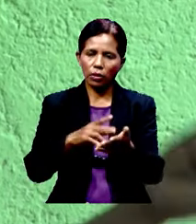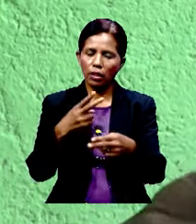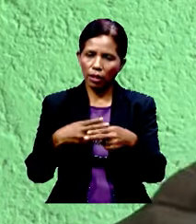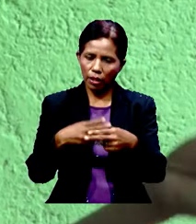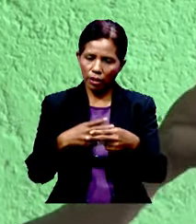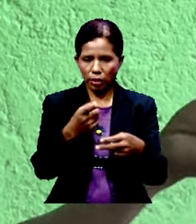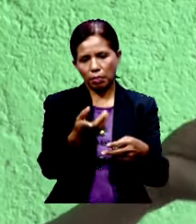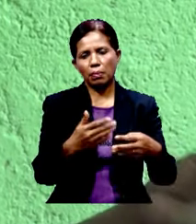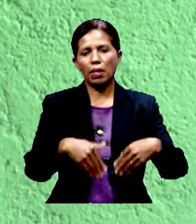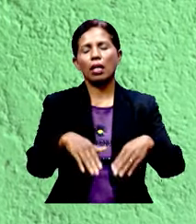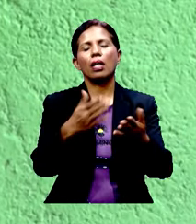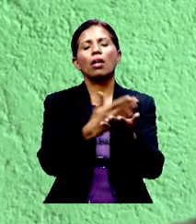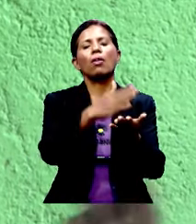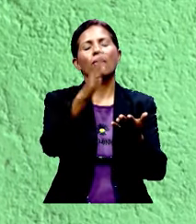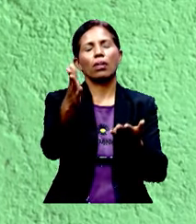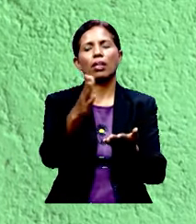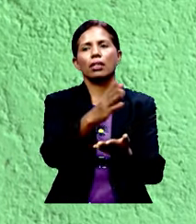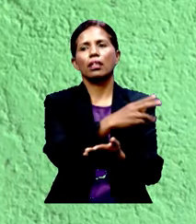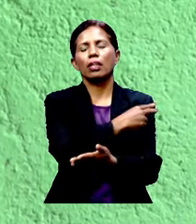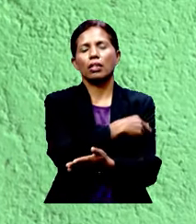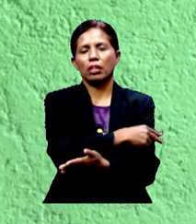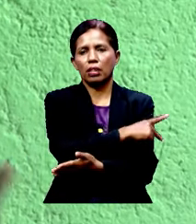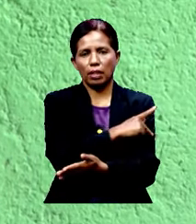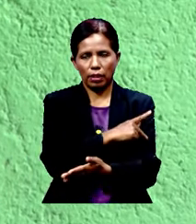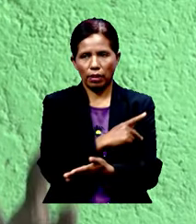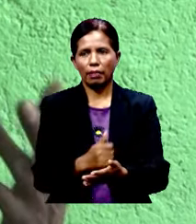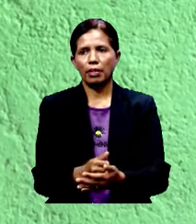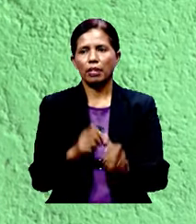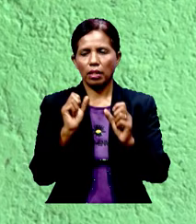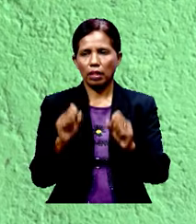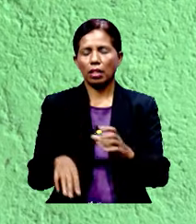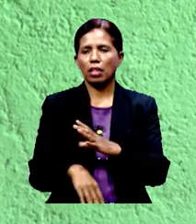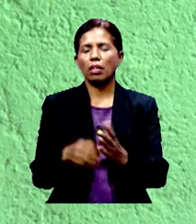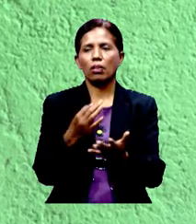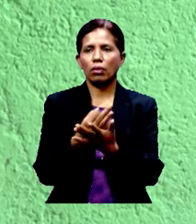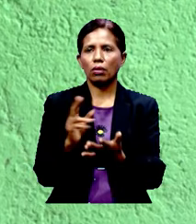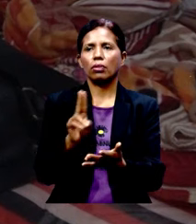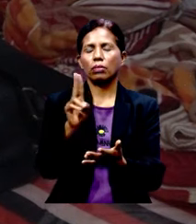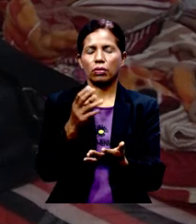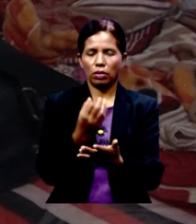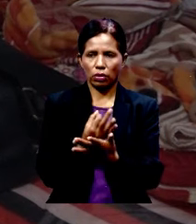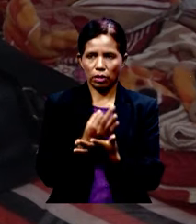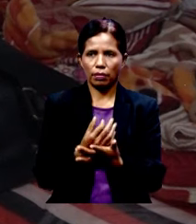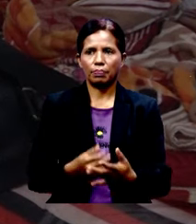mis ita wa sira mambu ba hola kala, na ama ting hola. Ting ka hasai osan, ta karik dia ting ka hasai osan.